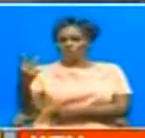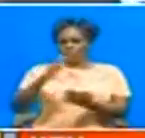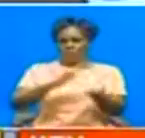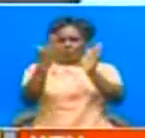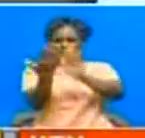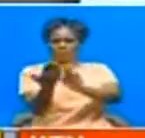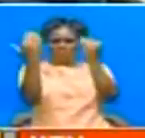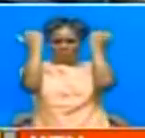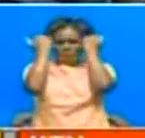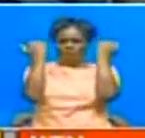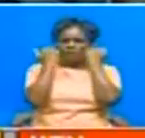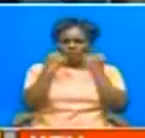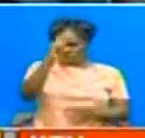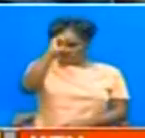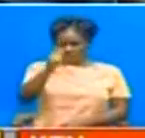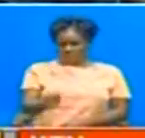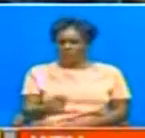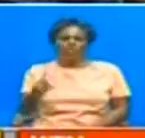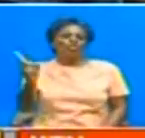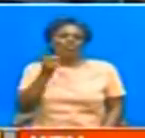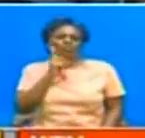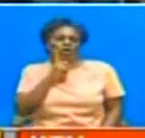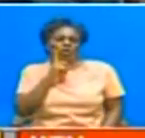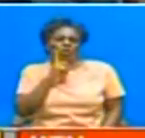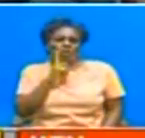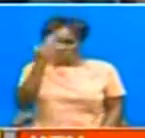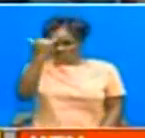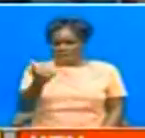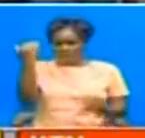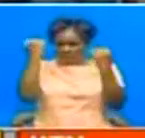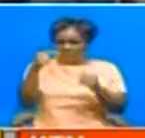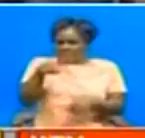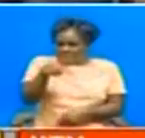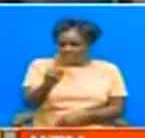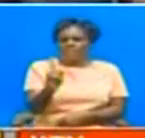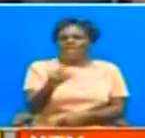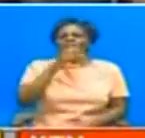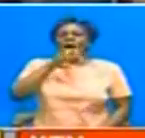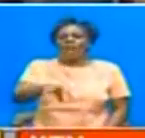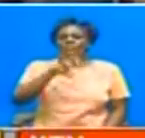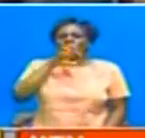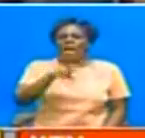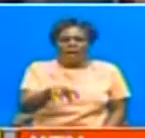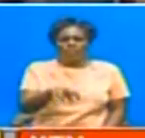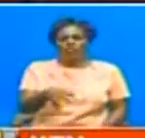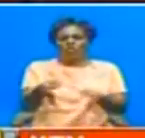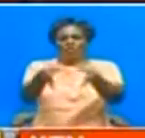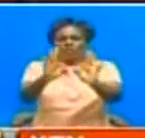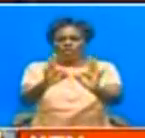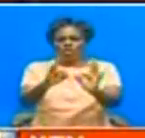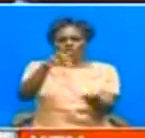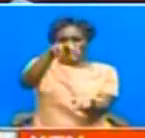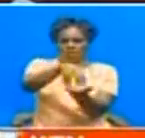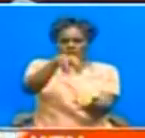kufika mbele ya hakimu mkuu wa Naivasha hapo kesho kuhusu kesi wanayodaiwa kuwatusi na kuwatisha maafisa wa kituo cha